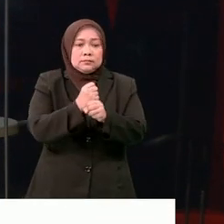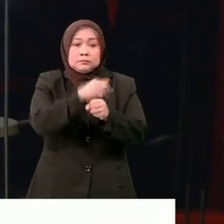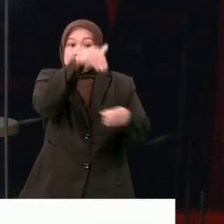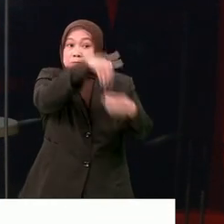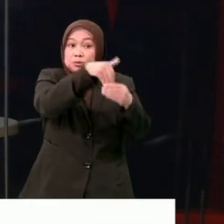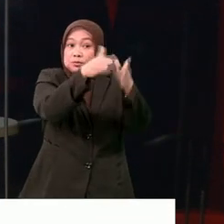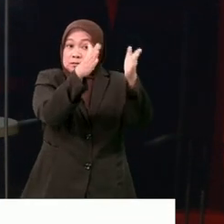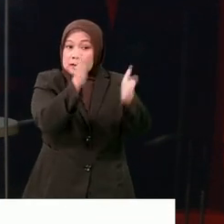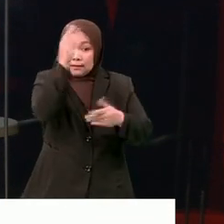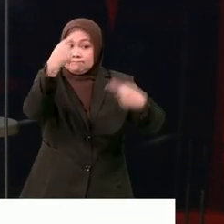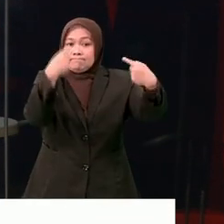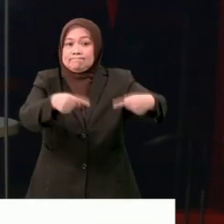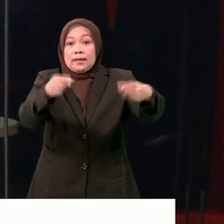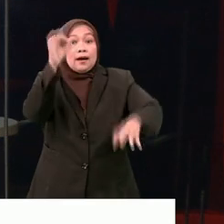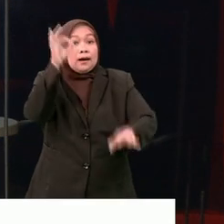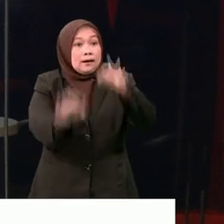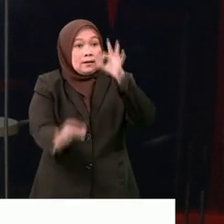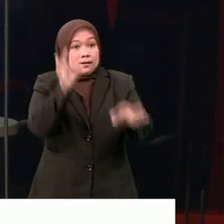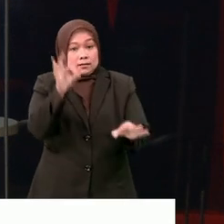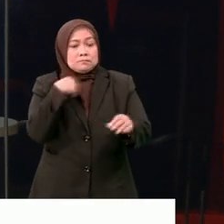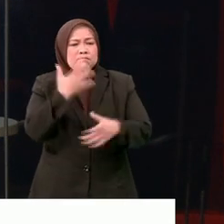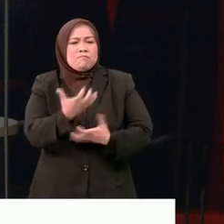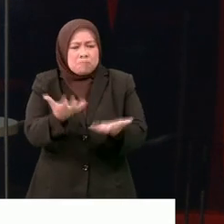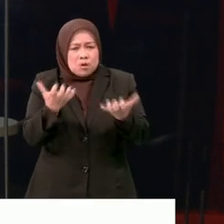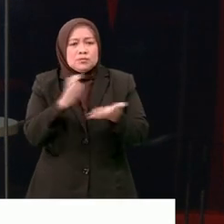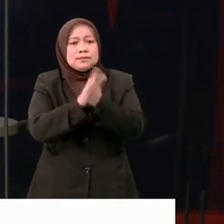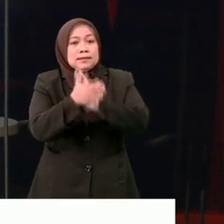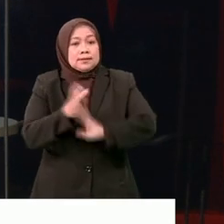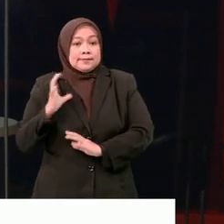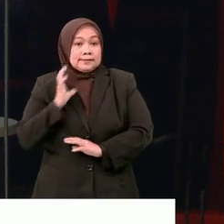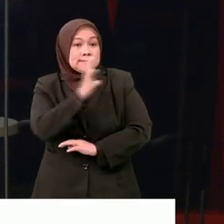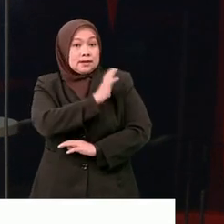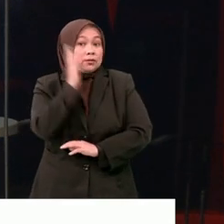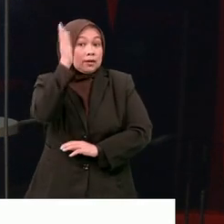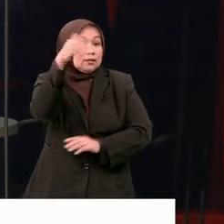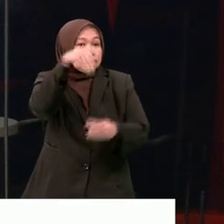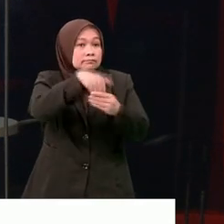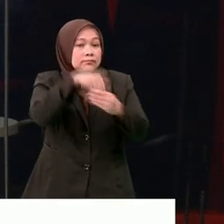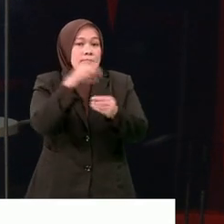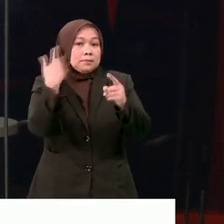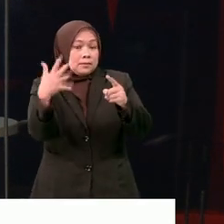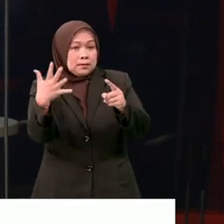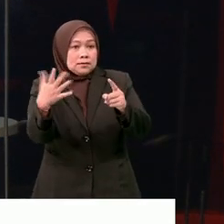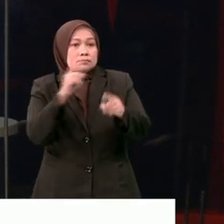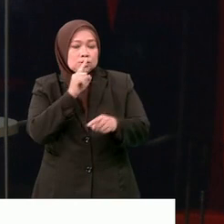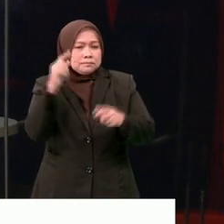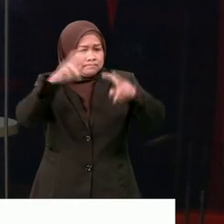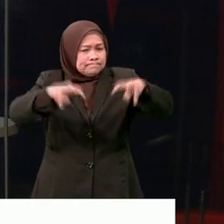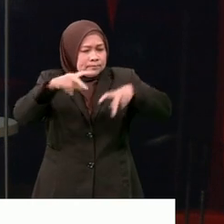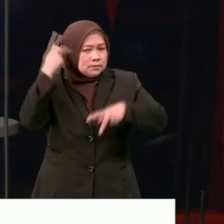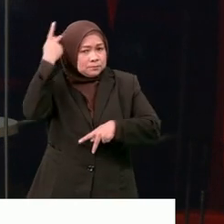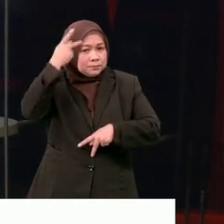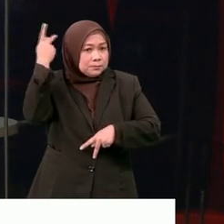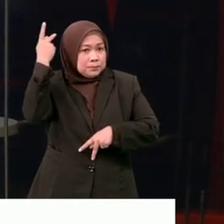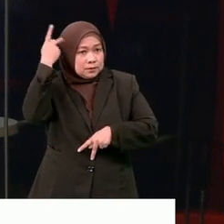yang ingin ditandingi sekiranya berhasrat menjadi calon pada pilihan Raya umum ke-15 menurut penganalisis politik Profesor